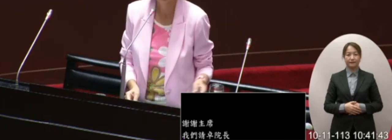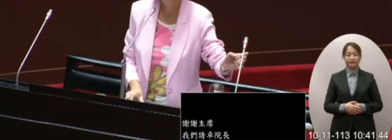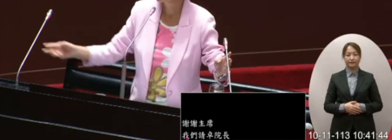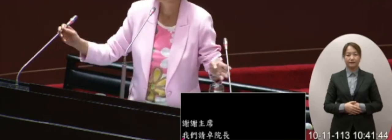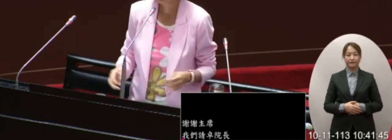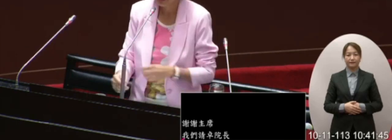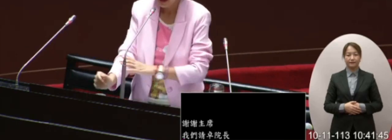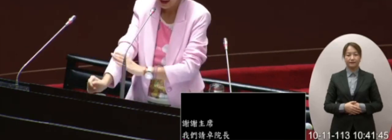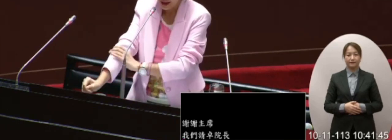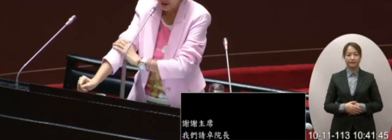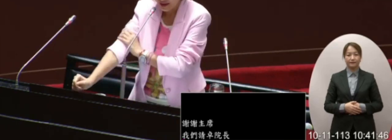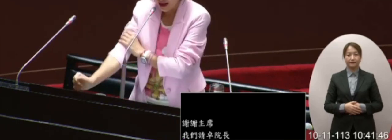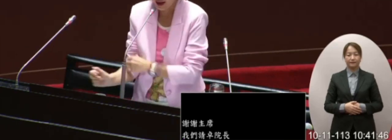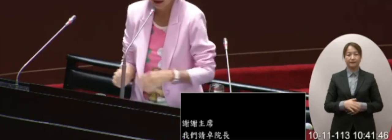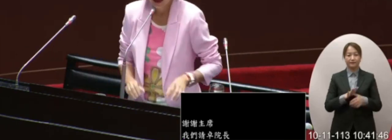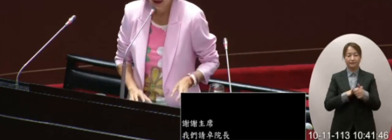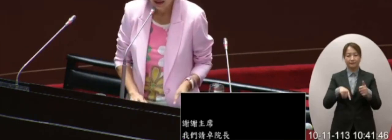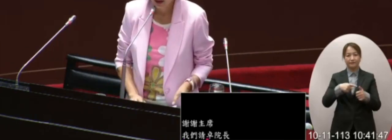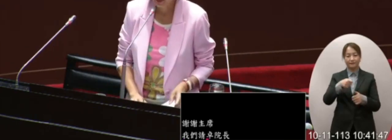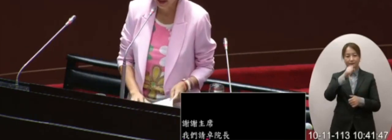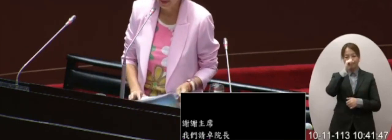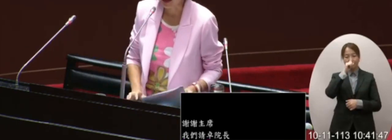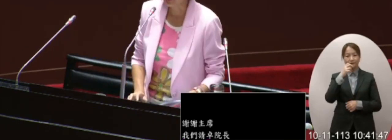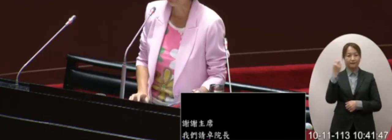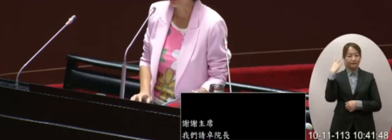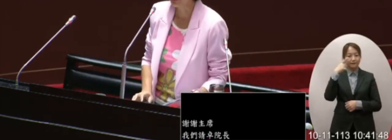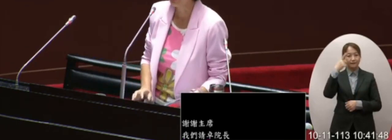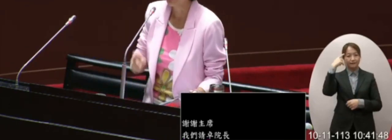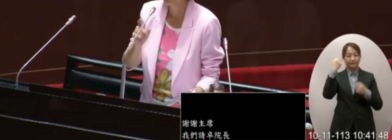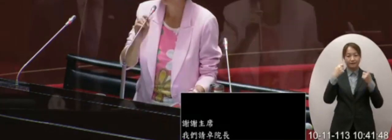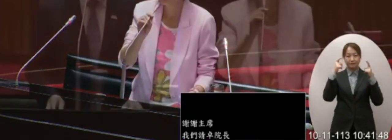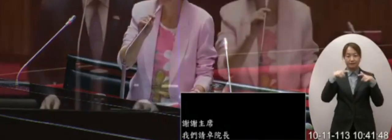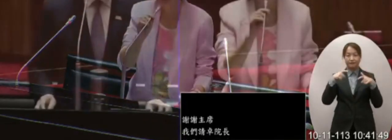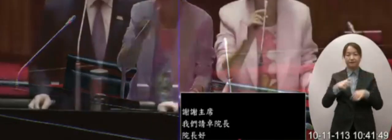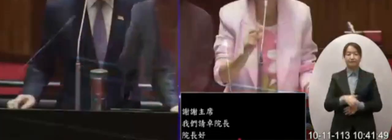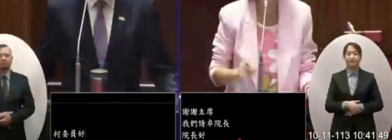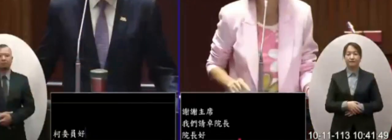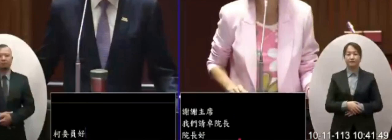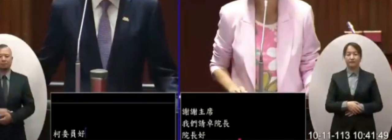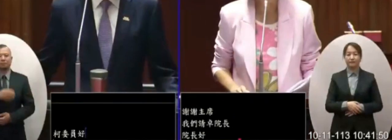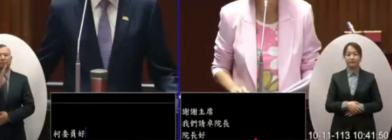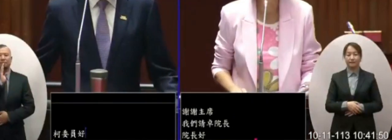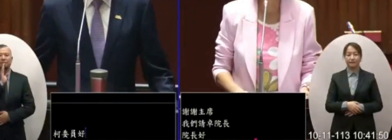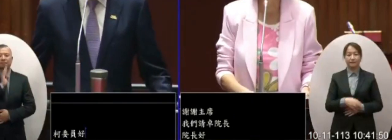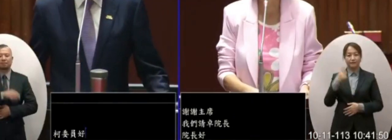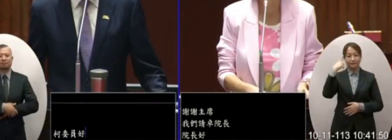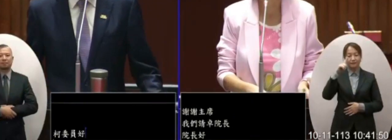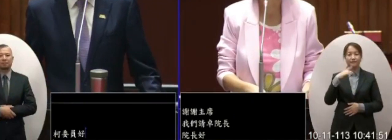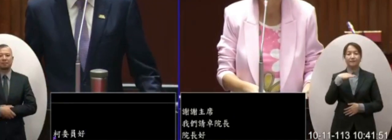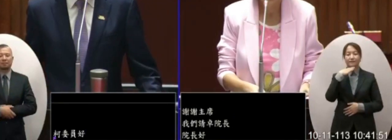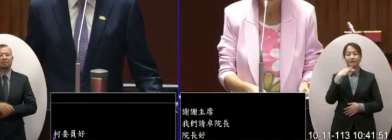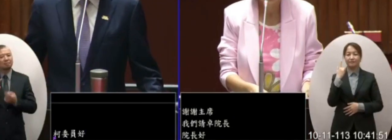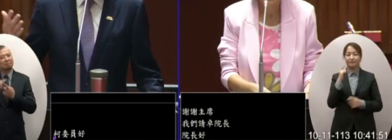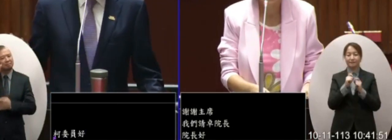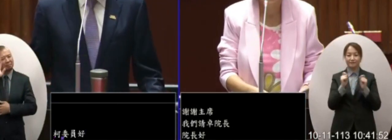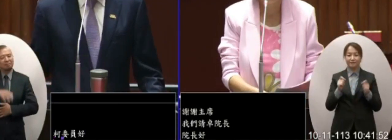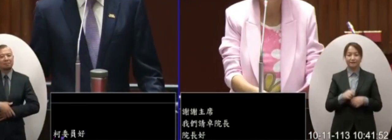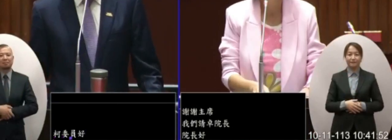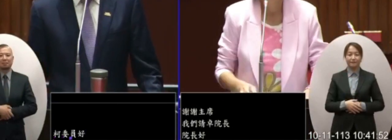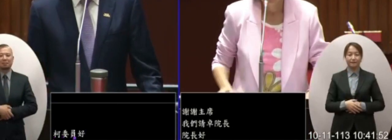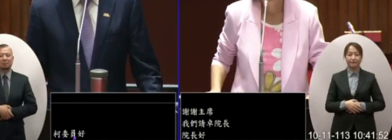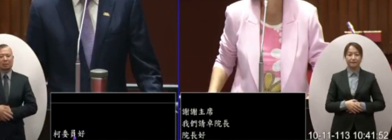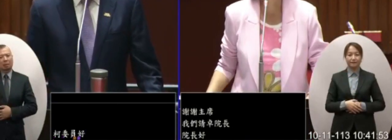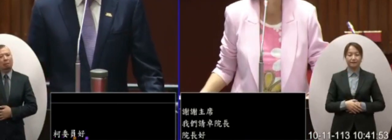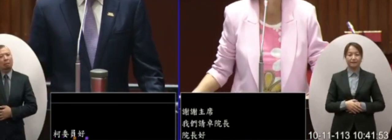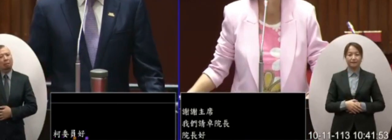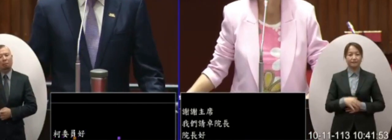您好， 哎，院长好，听讲你明仔要来高雄啊，哈，明仔载， 是是， 哦，那等足久嘞， 因为顶礼拜开始是时间， 等足久